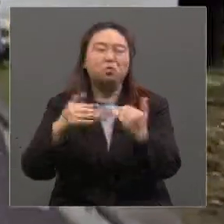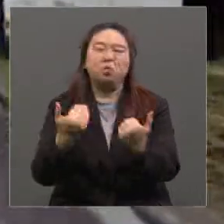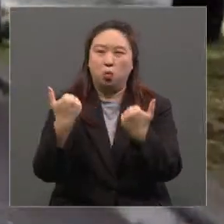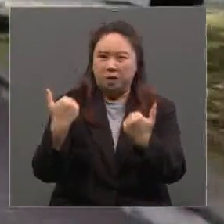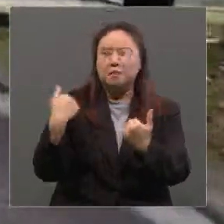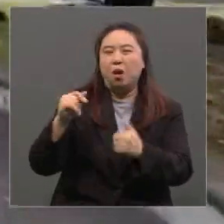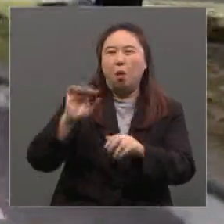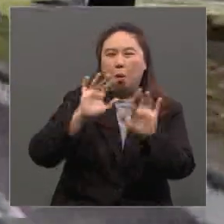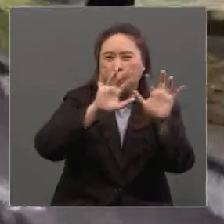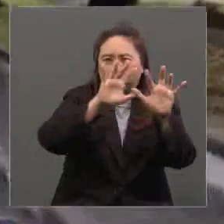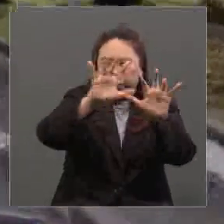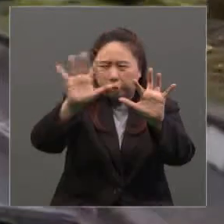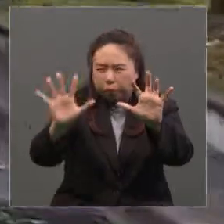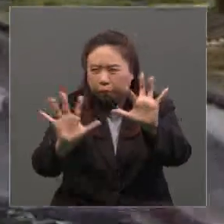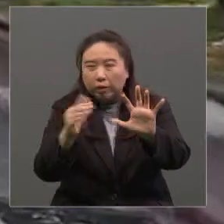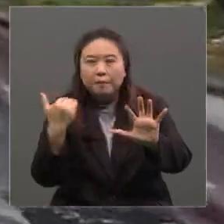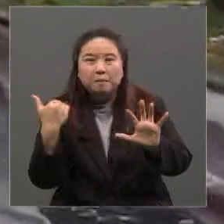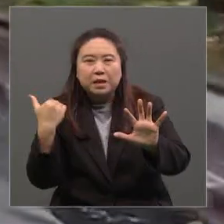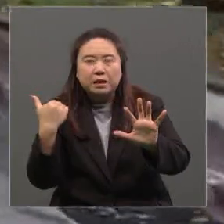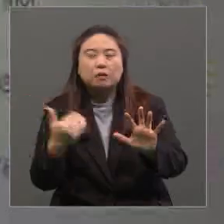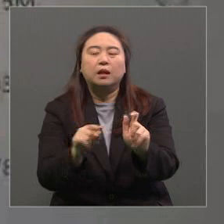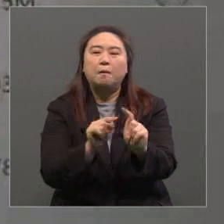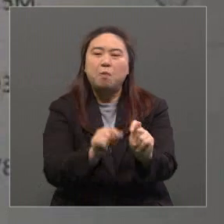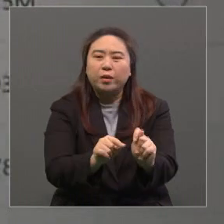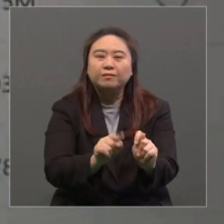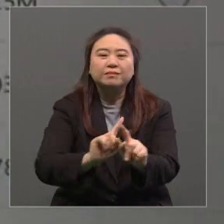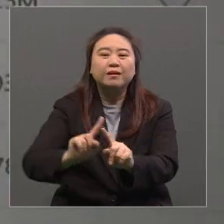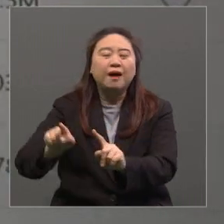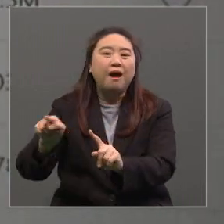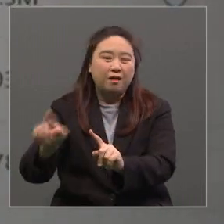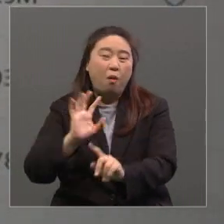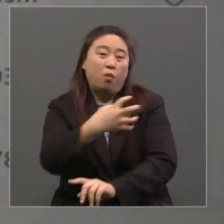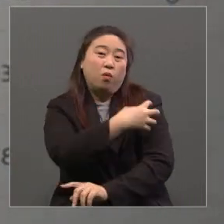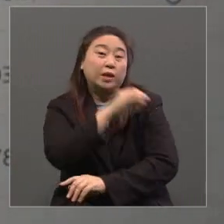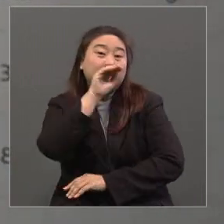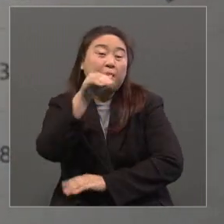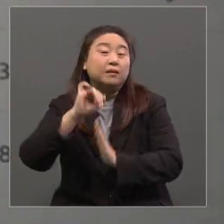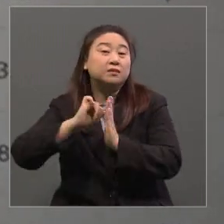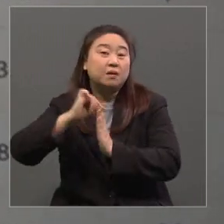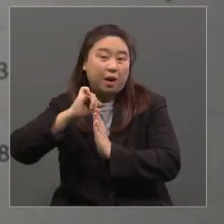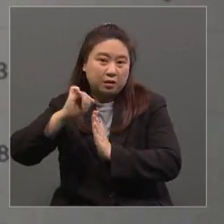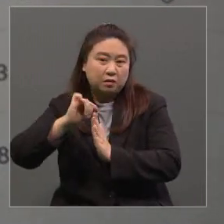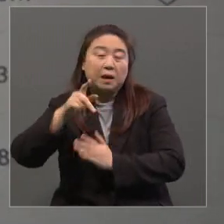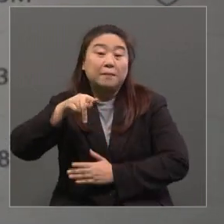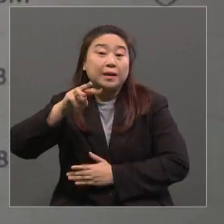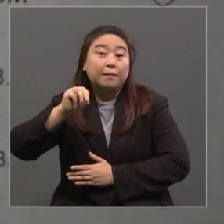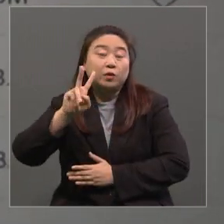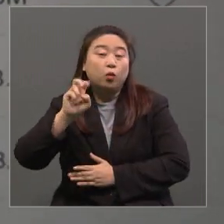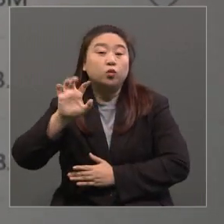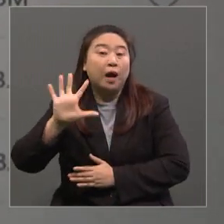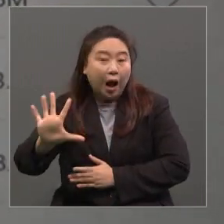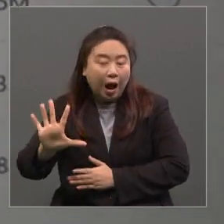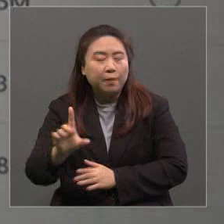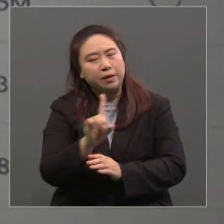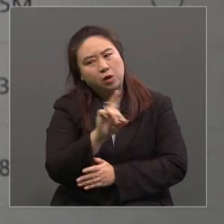ปกคลุมไปด้วยหมอกควันเช่นเดียวกันอย่างที่ตำบลศรีภูมิแล้วก็ตำบลช้างเผือกในเขตเทศบาลนครเชียงใหม่pm2.5อยู่ระหว่าง